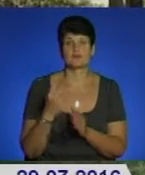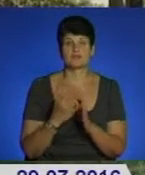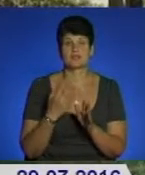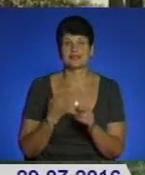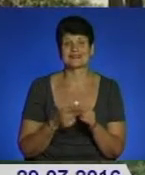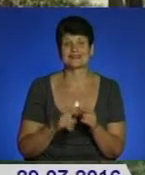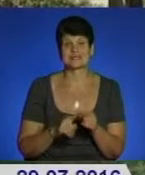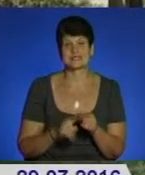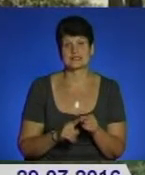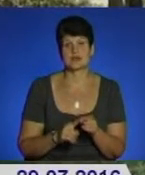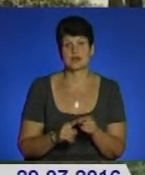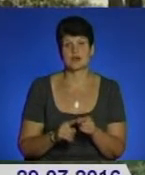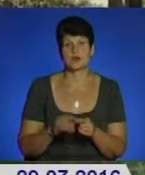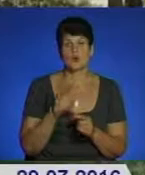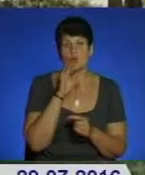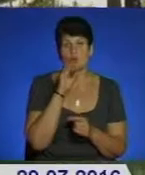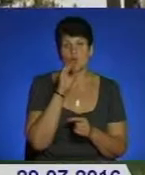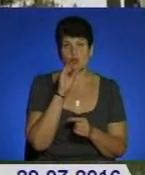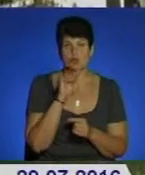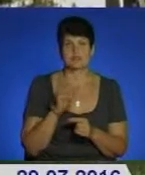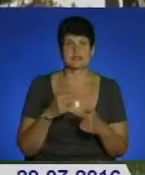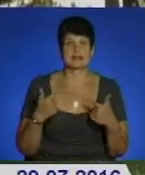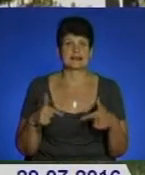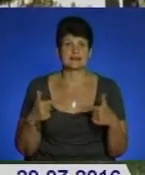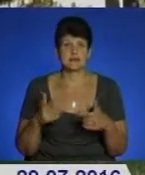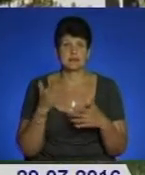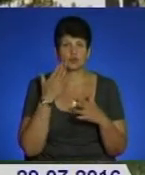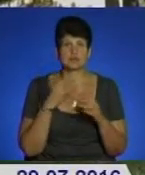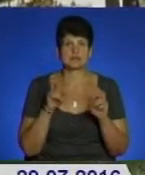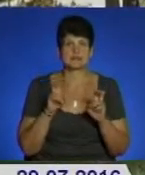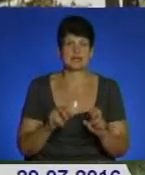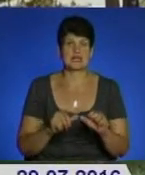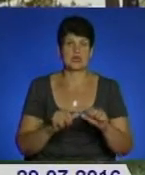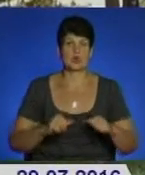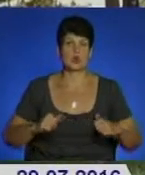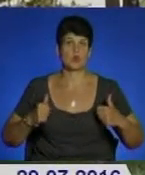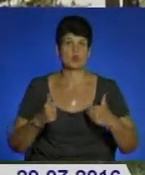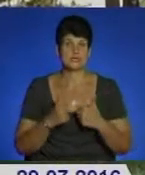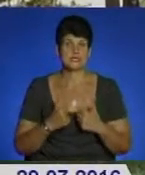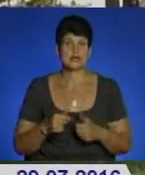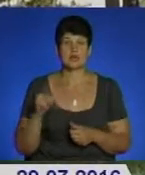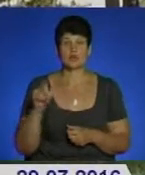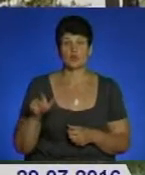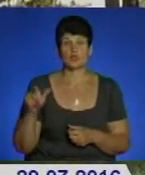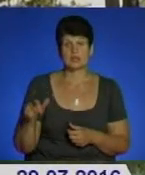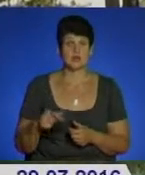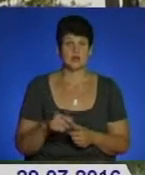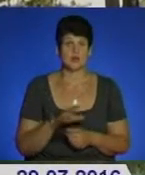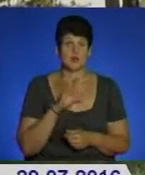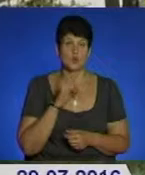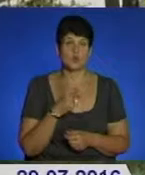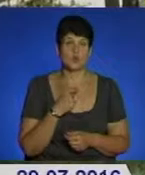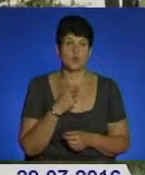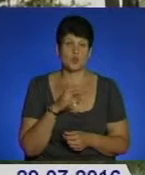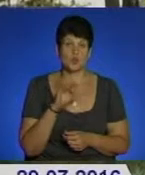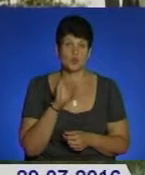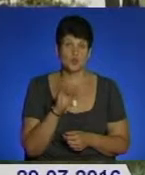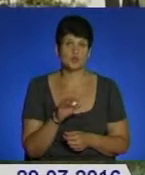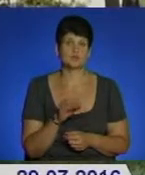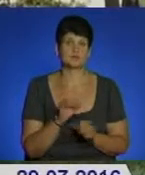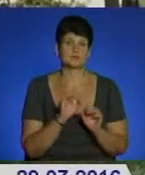людина укладає такий договір, чи роботодавець, якщо він зобов'язується фінансувати, і безпосередньо відбувається процедура підтвердження. Як правило,